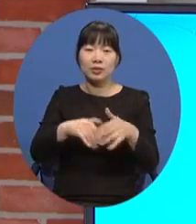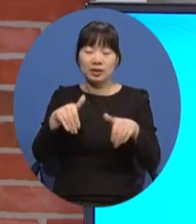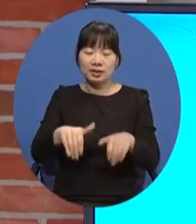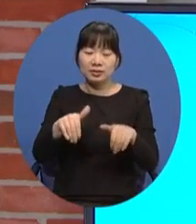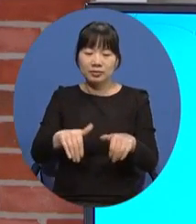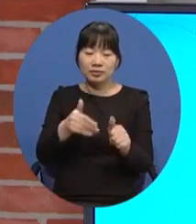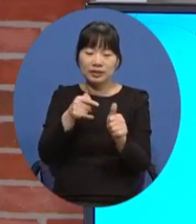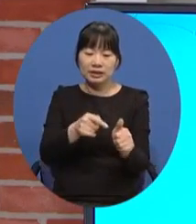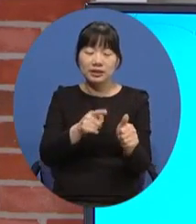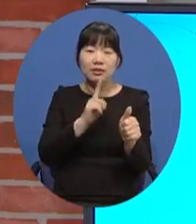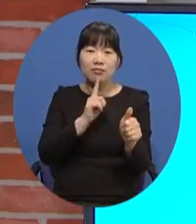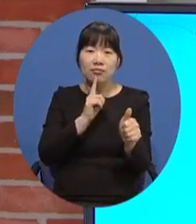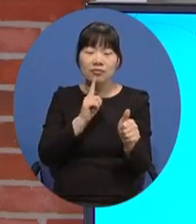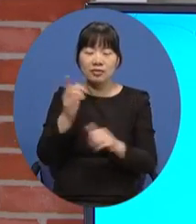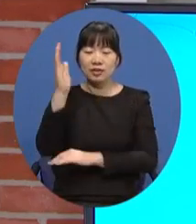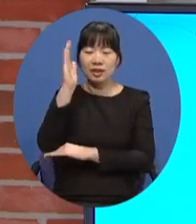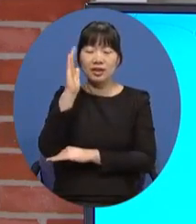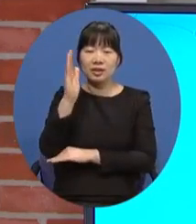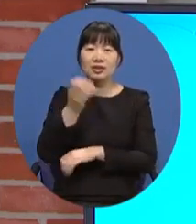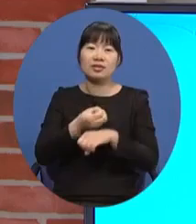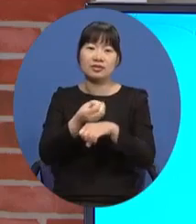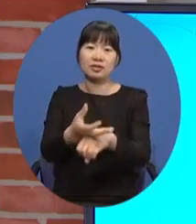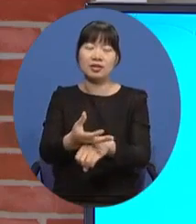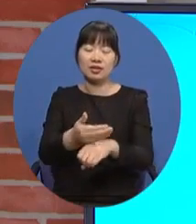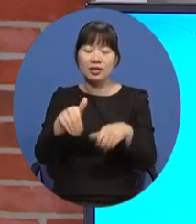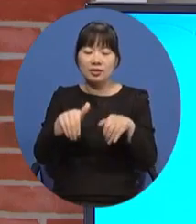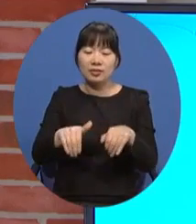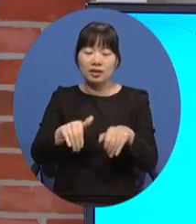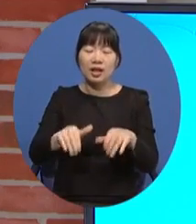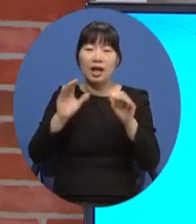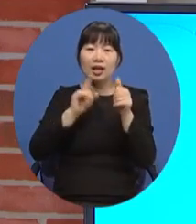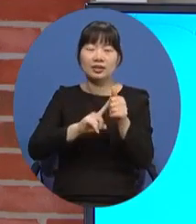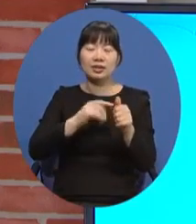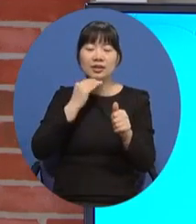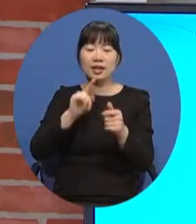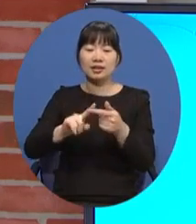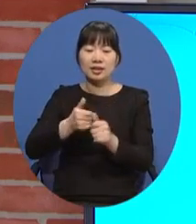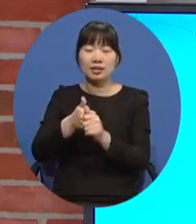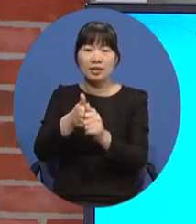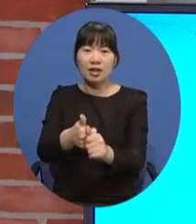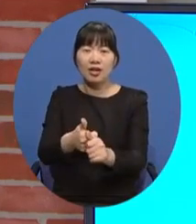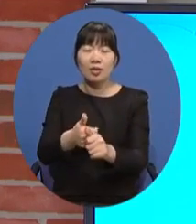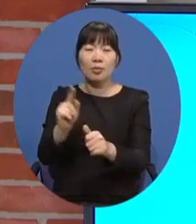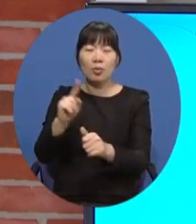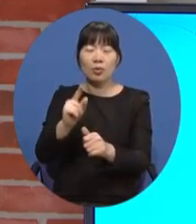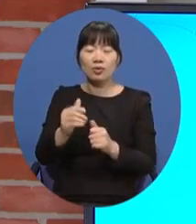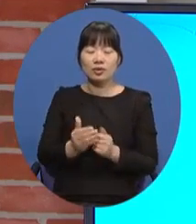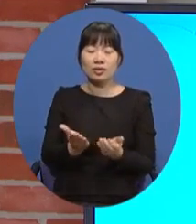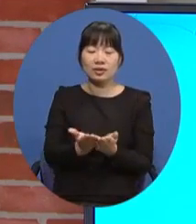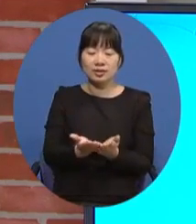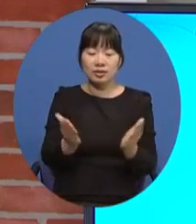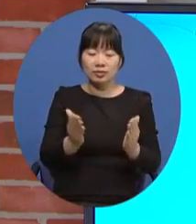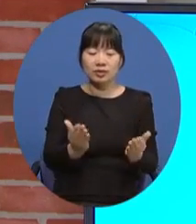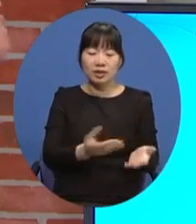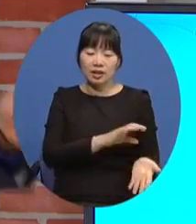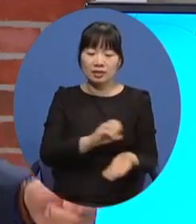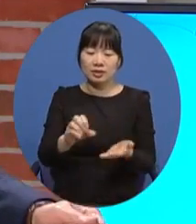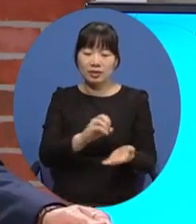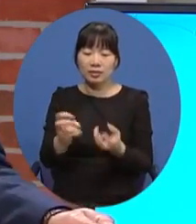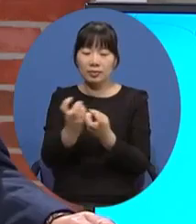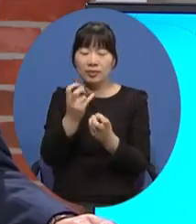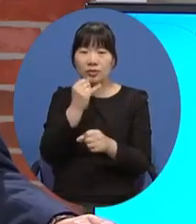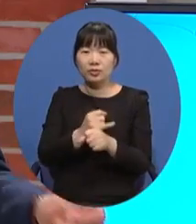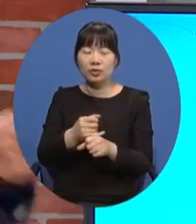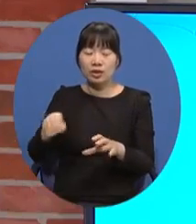시켜라. 그 이야기를 꼭 합니다. 심부름도 아이들 나이에 따라서는요. 뭐 접시를 갖다 놔라는 방법도 있고